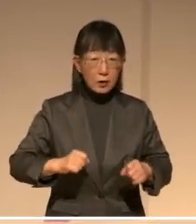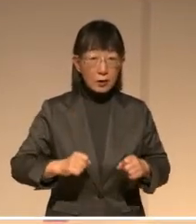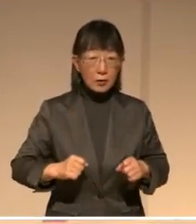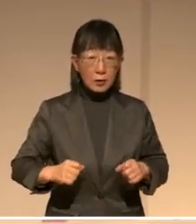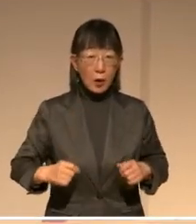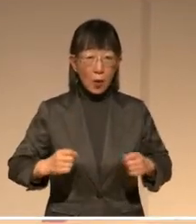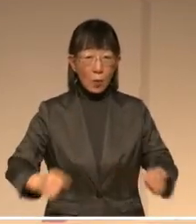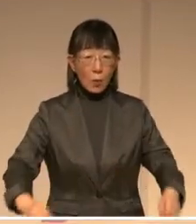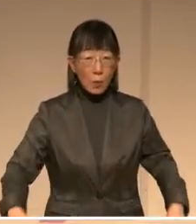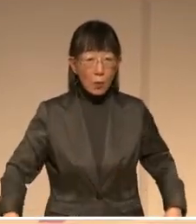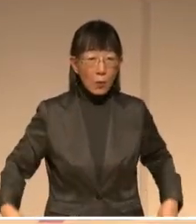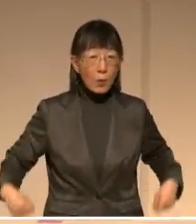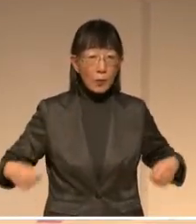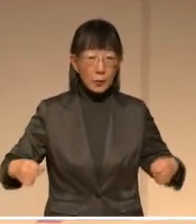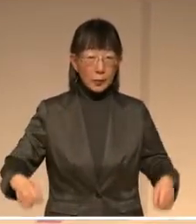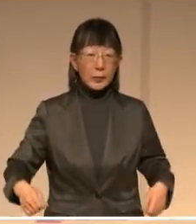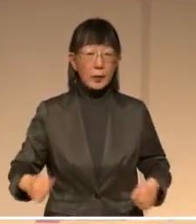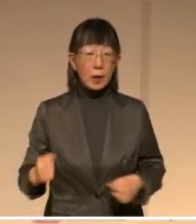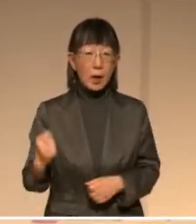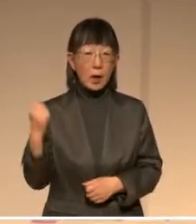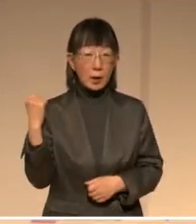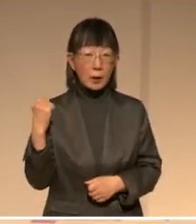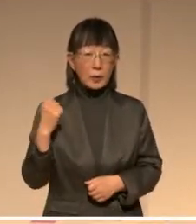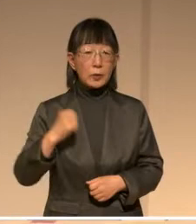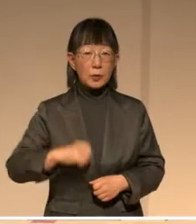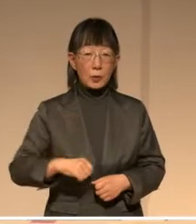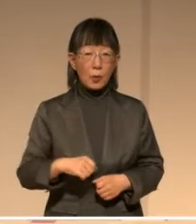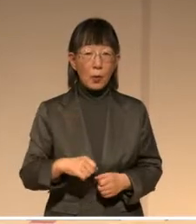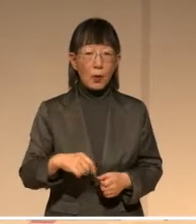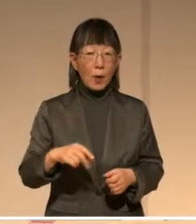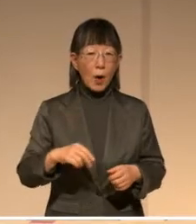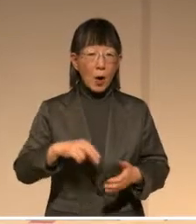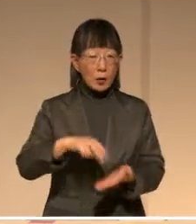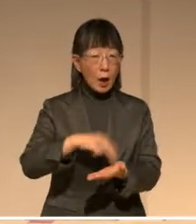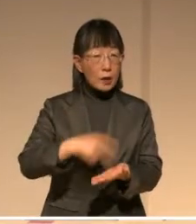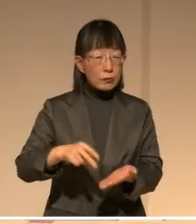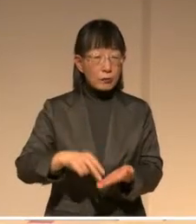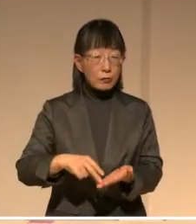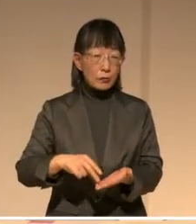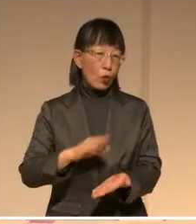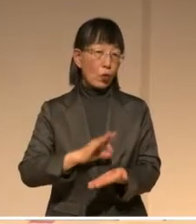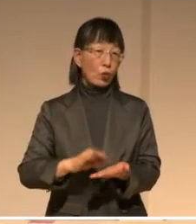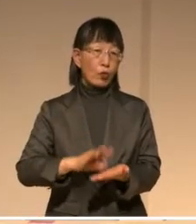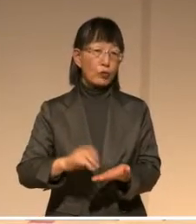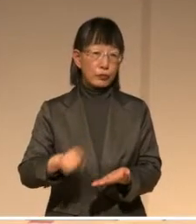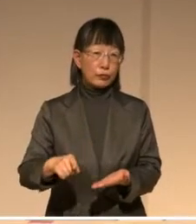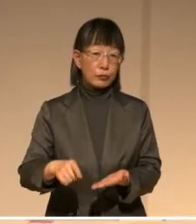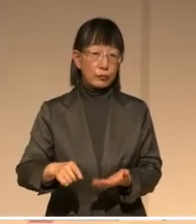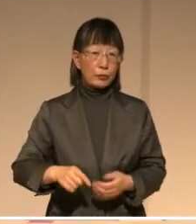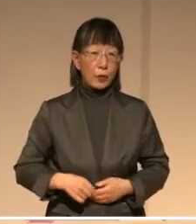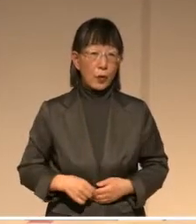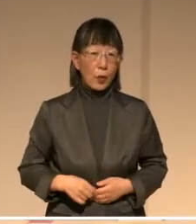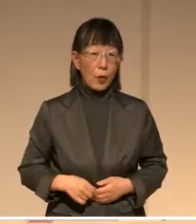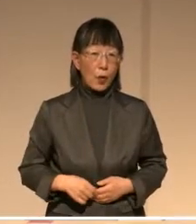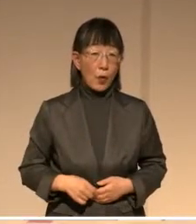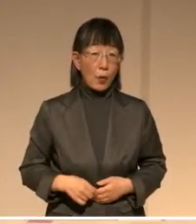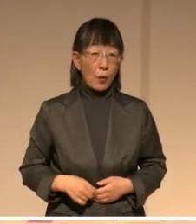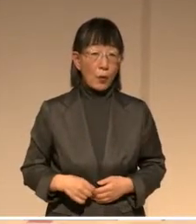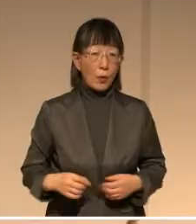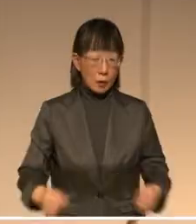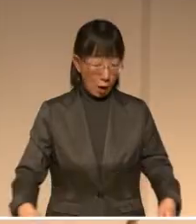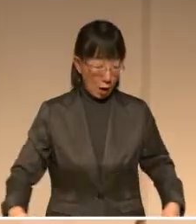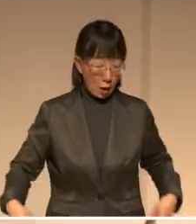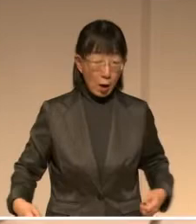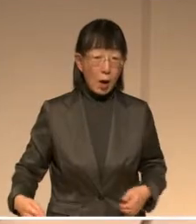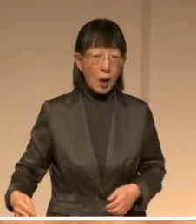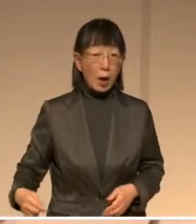タイヤ外してダンスの小道具に使ったりしますけどタイが外せるのはここにボタンを押すだけでタイヤ外れるん